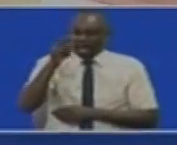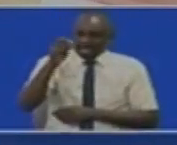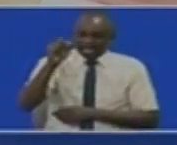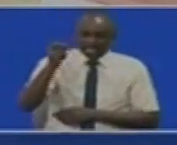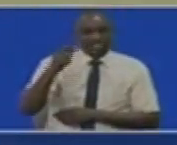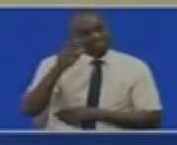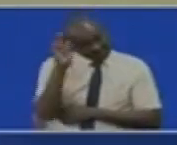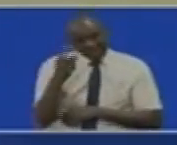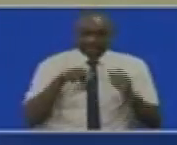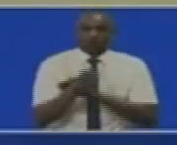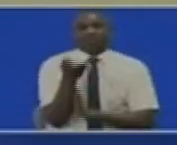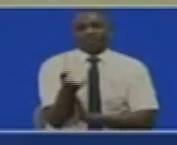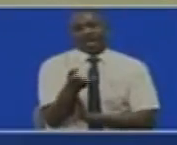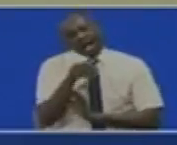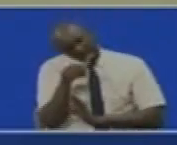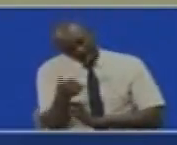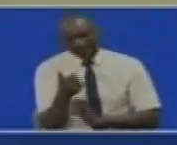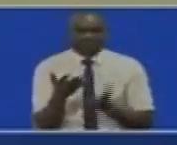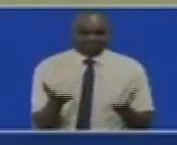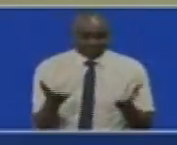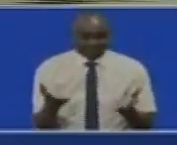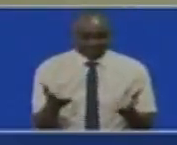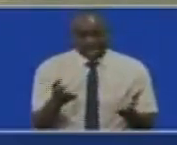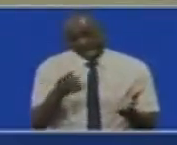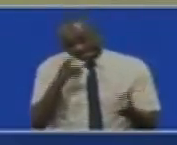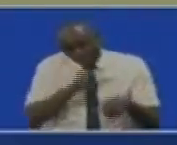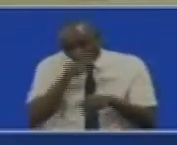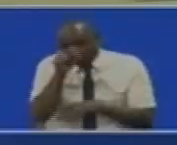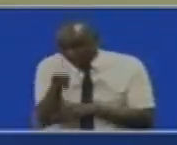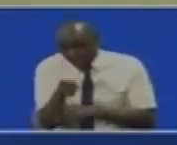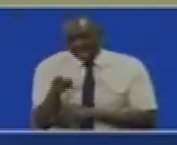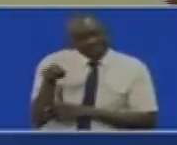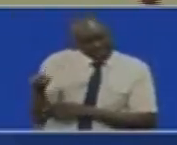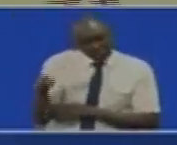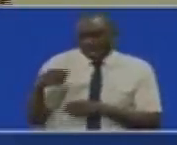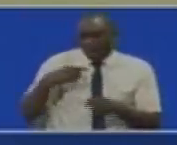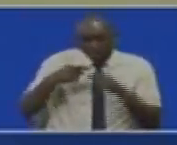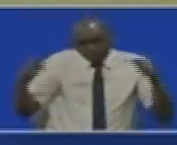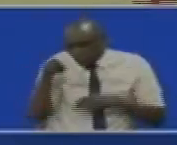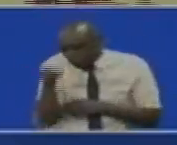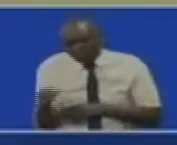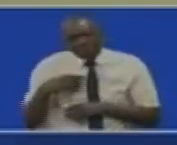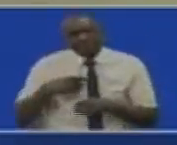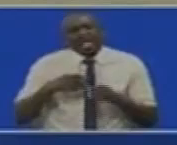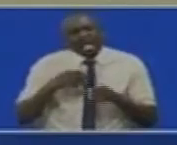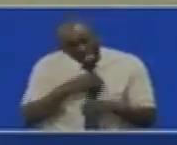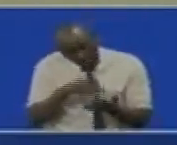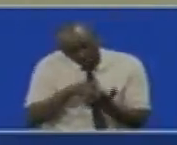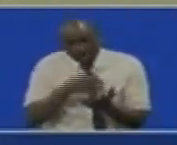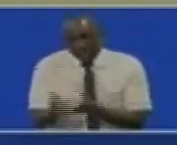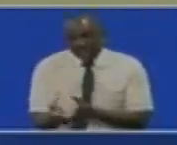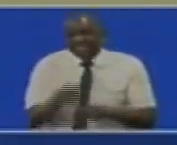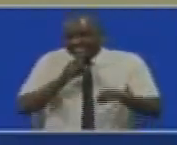pili likiwa ni la tatu la mabingwa watetezi, huku mechi ya Sliders ikizidi kufifia. Katika dakika